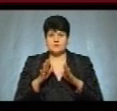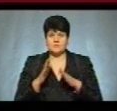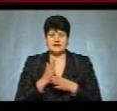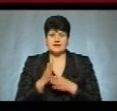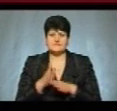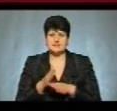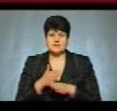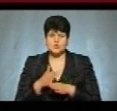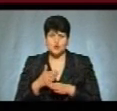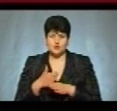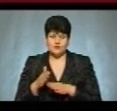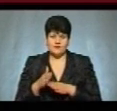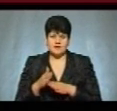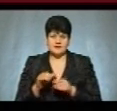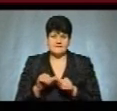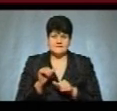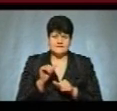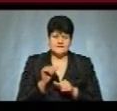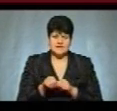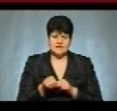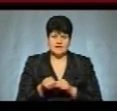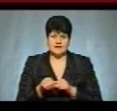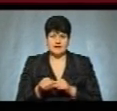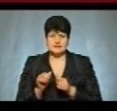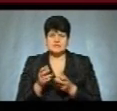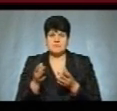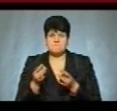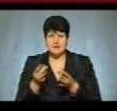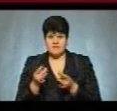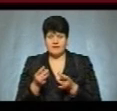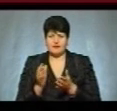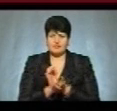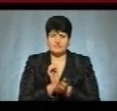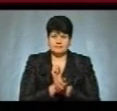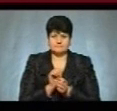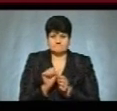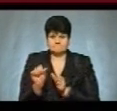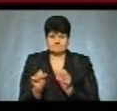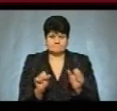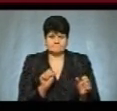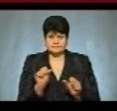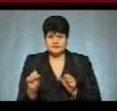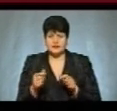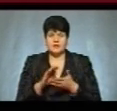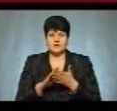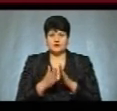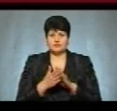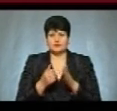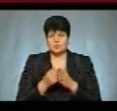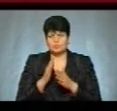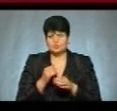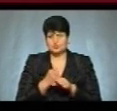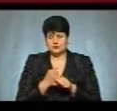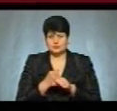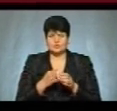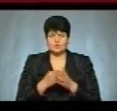відсортування, відділяється тверда порода від м'якої породи. Договір буде заключений офіційно до кінця дня. І я думаю,